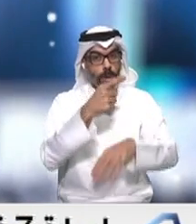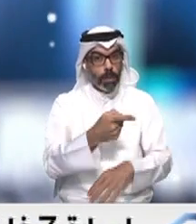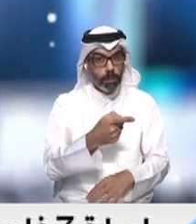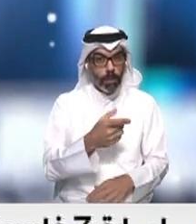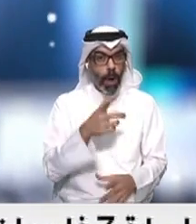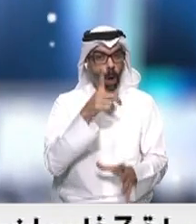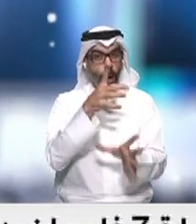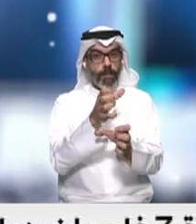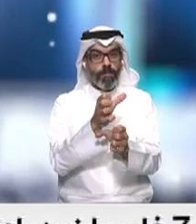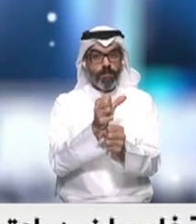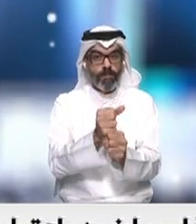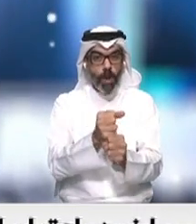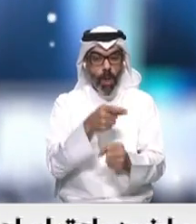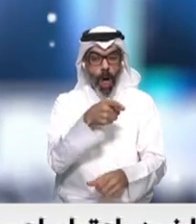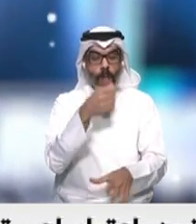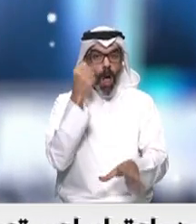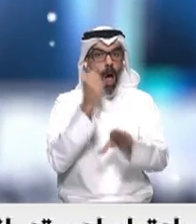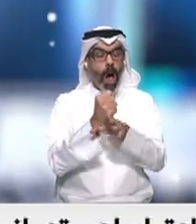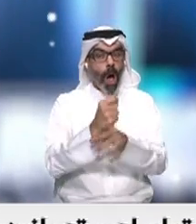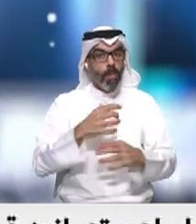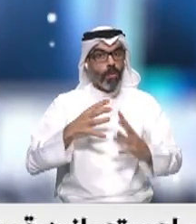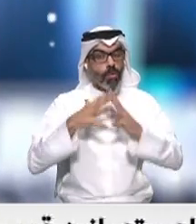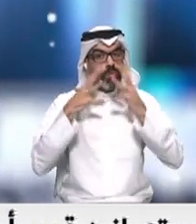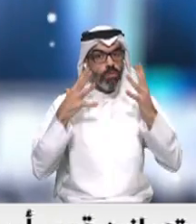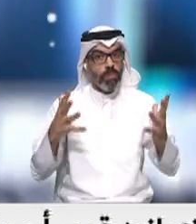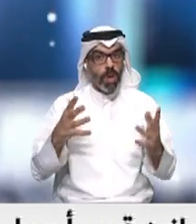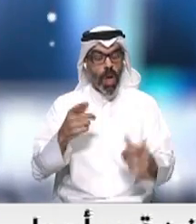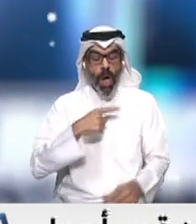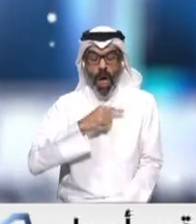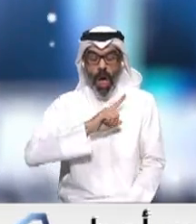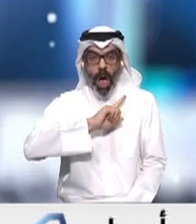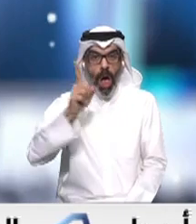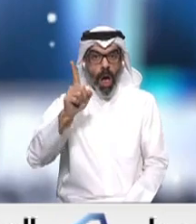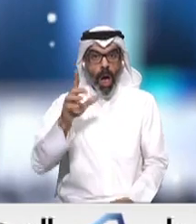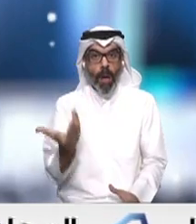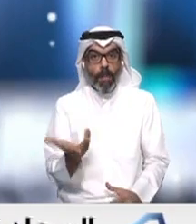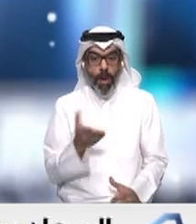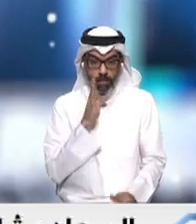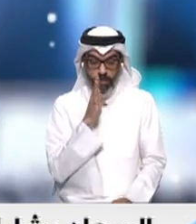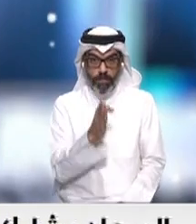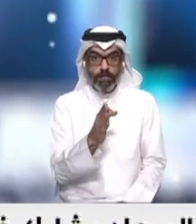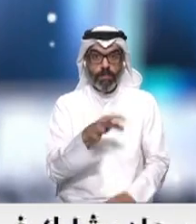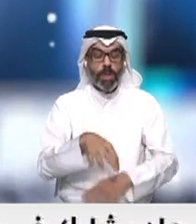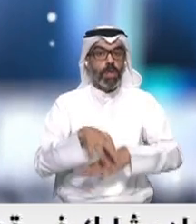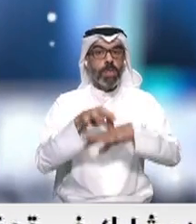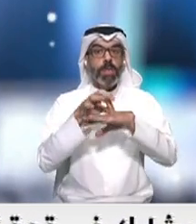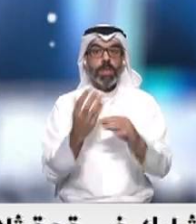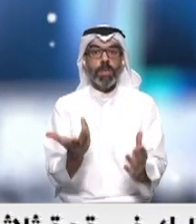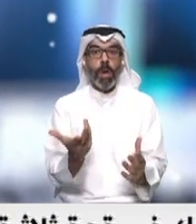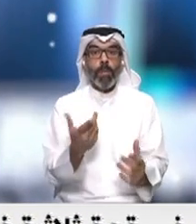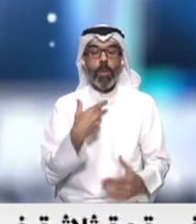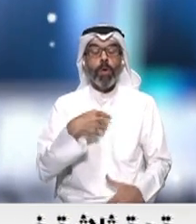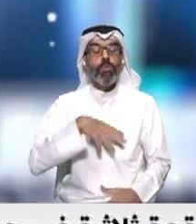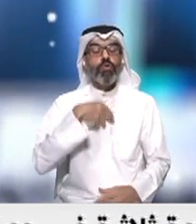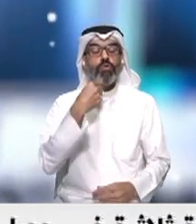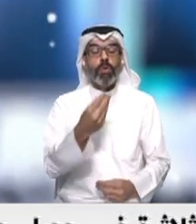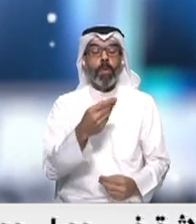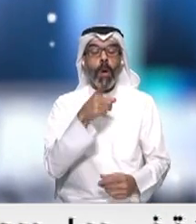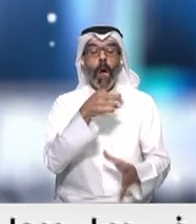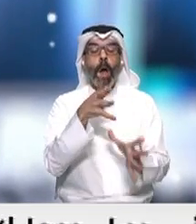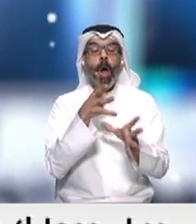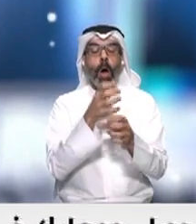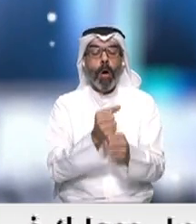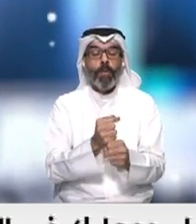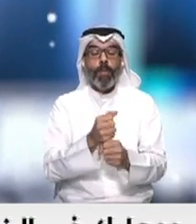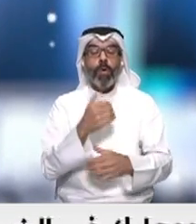لهذا العمل الاجرامي الذي يتنافى مع كافه المبادئ والقيم الانسانيه ومتمنيا سموه رعاه